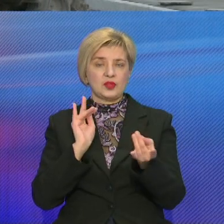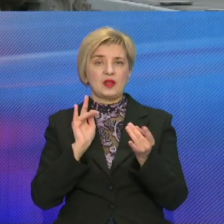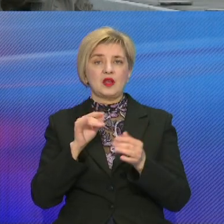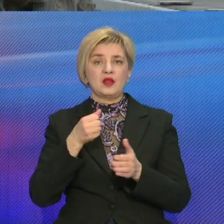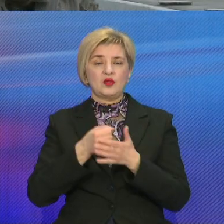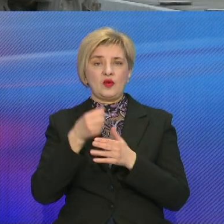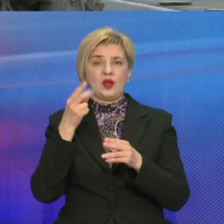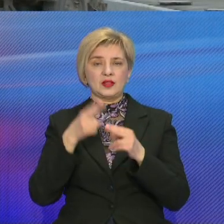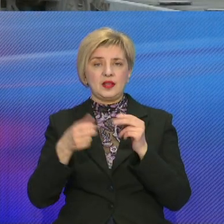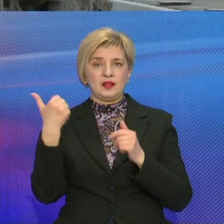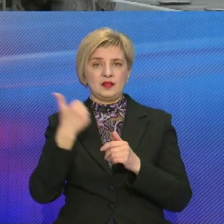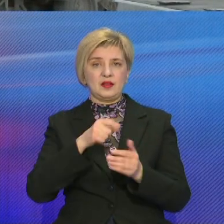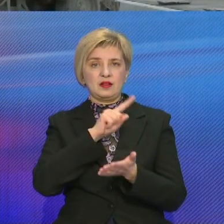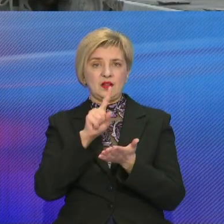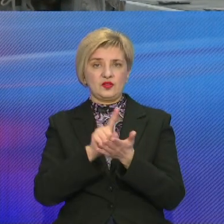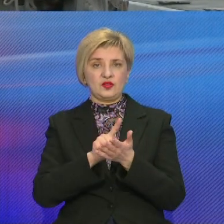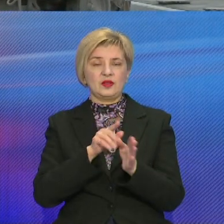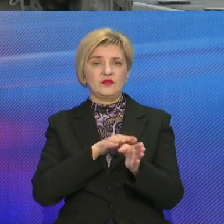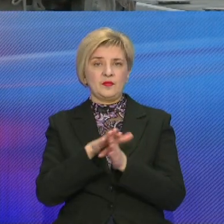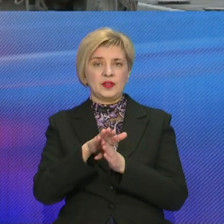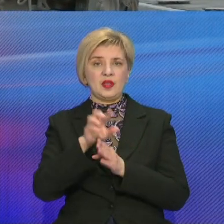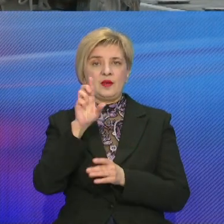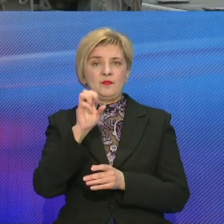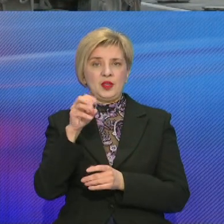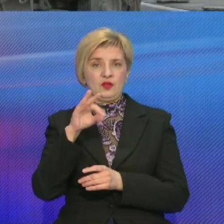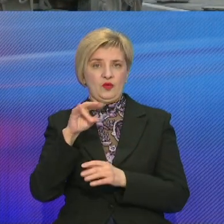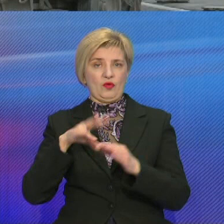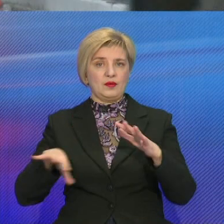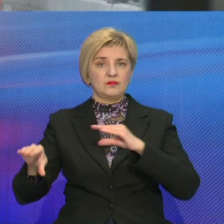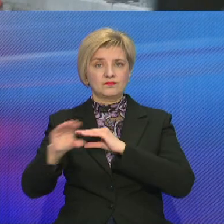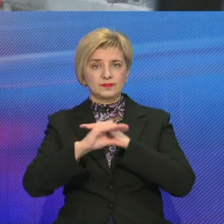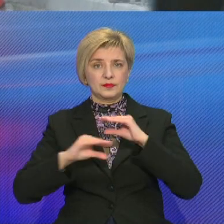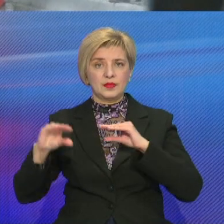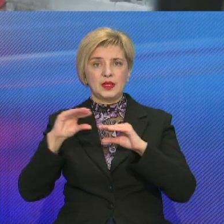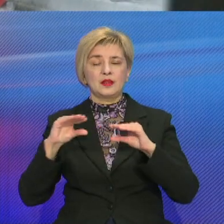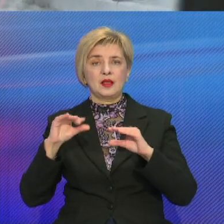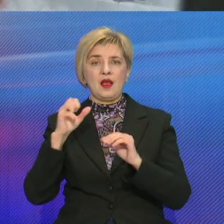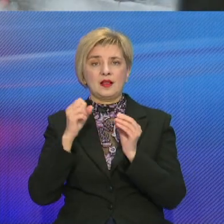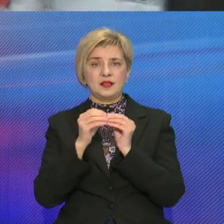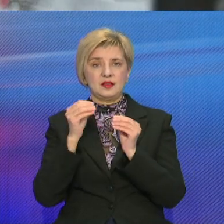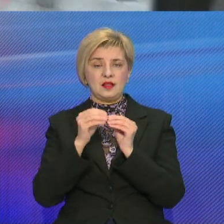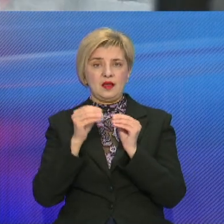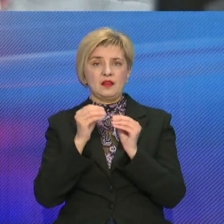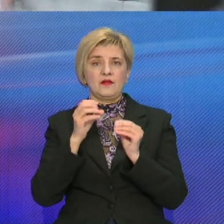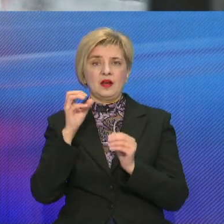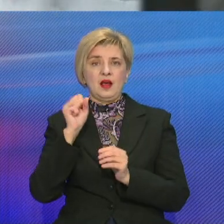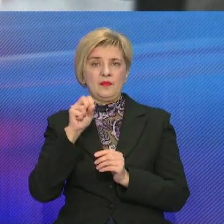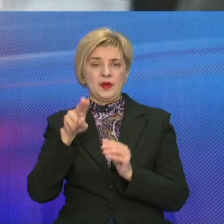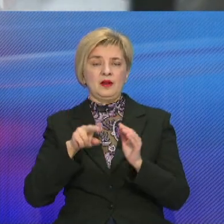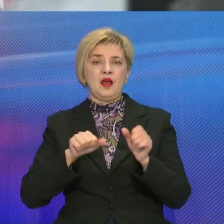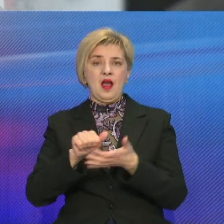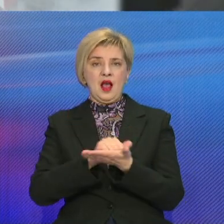будовники повинны справиться с бетонованием монолитной тротуарной плиты, а с 10 красовика плануется начать асфальтование проездной